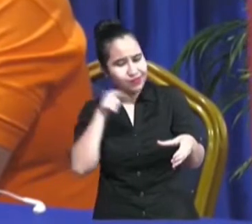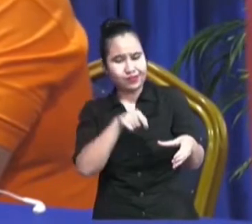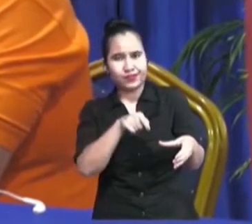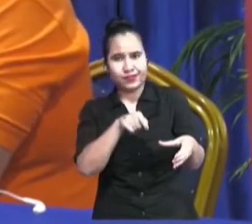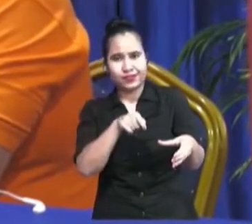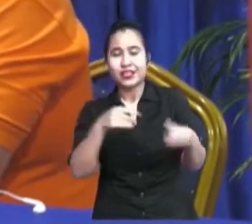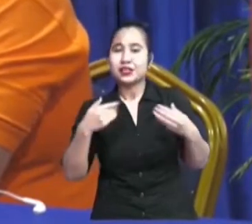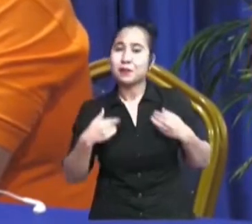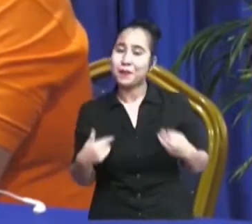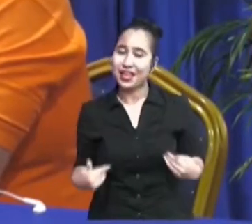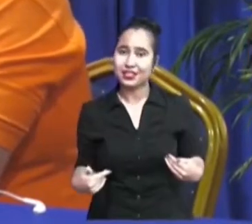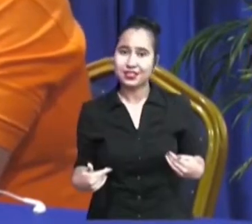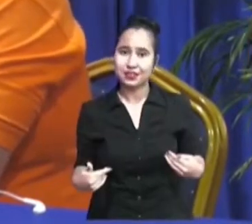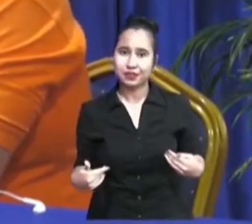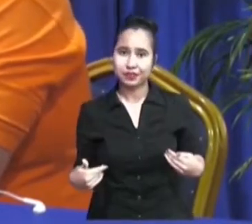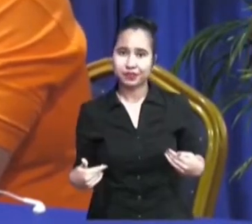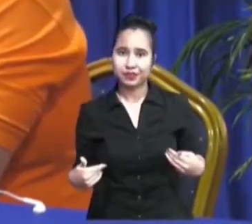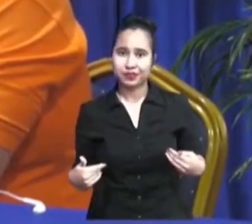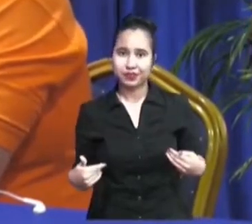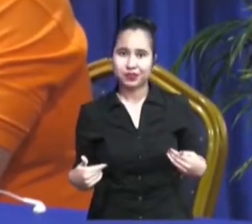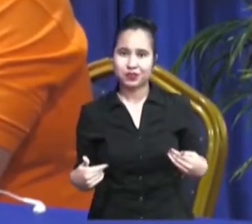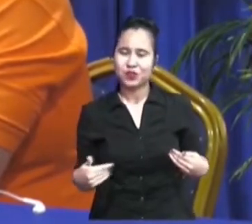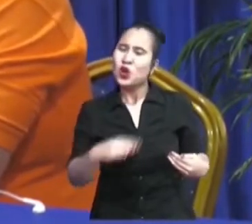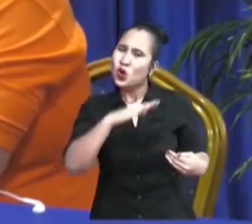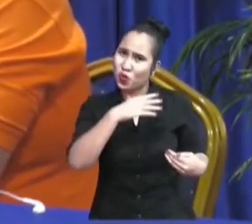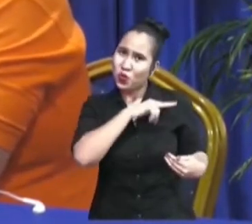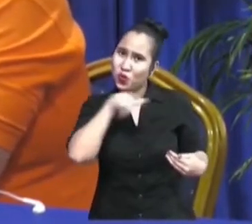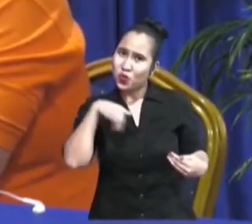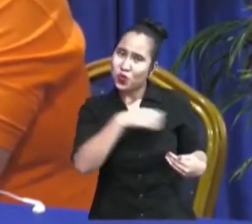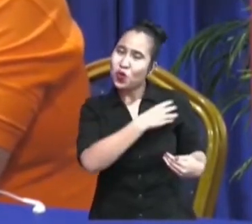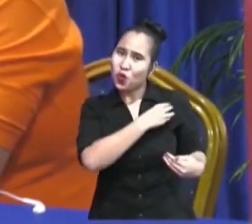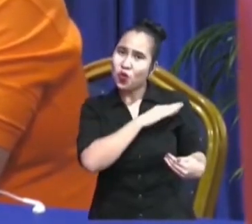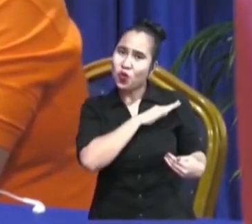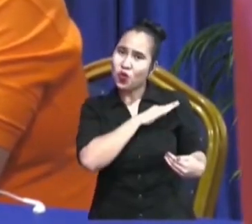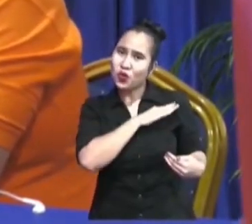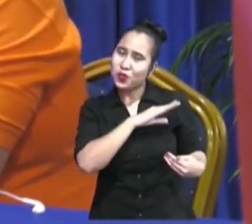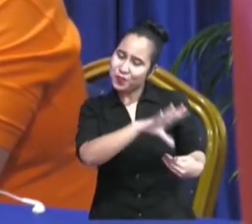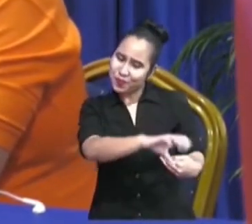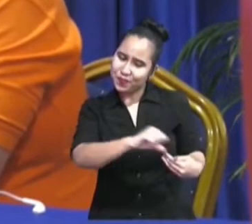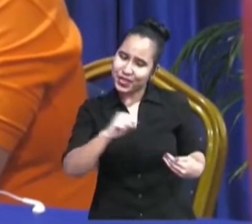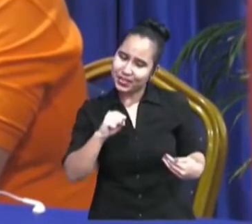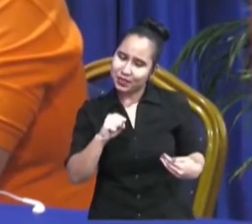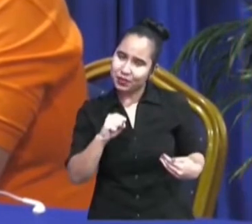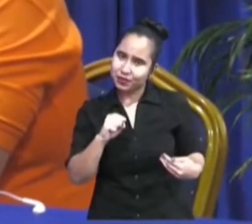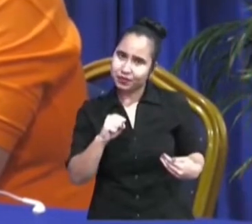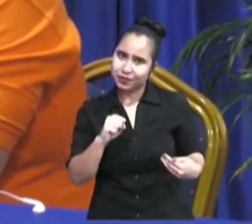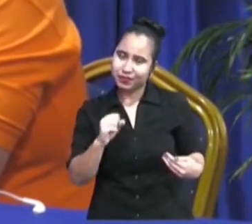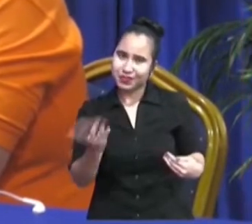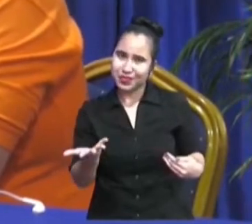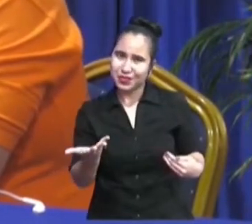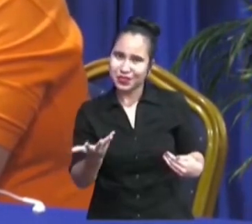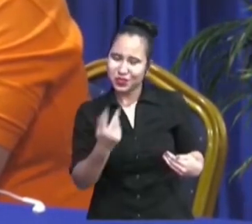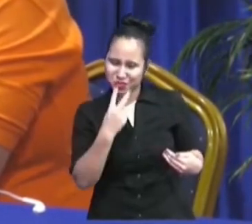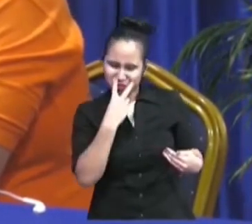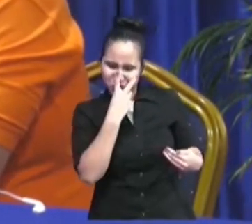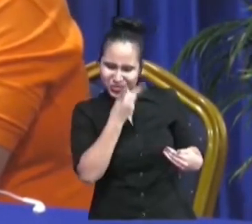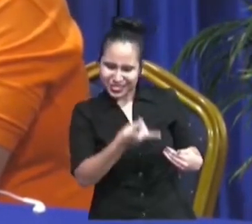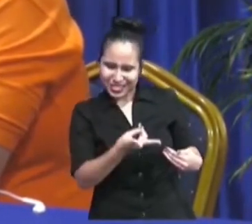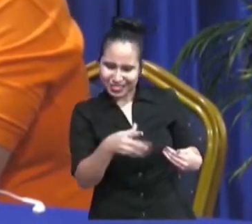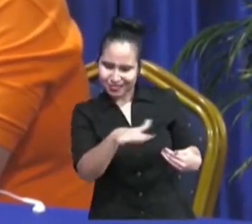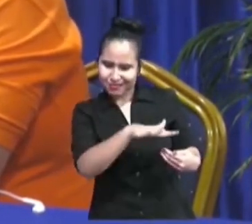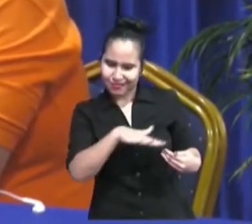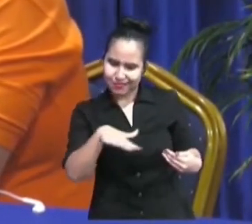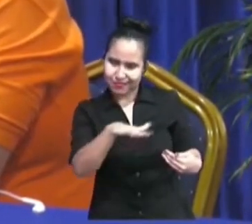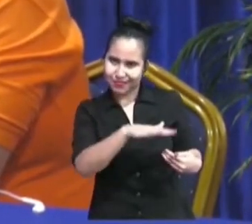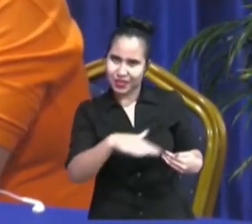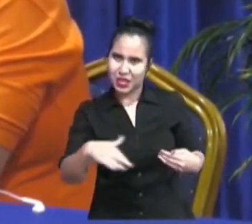de mensen gaarne zouden willen meenemen naar een quarantaineplaats. Maar toen we de situatie daar zagen, bleek dus dat